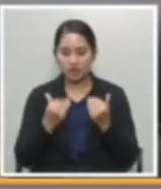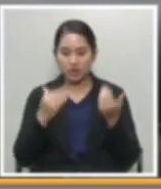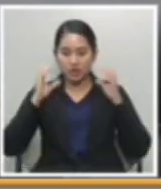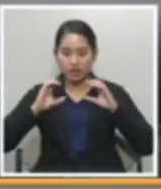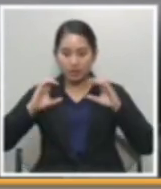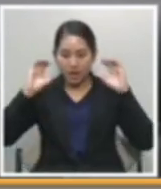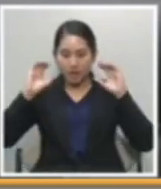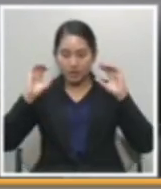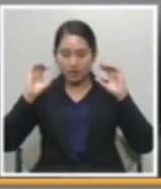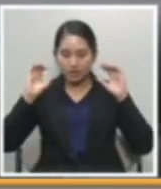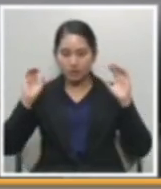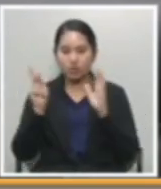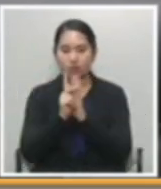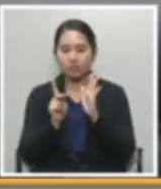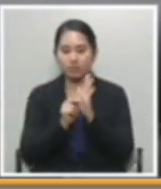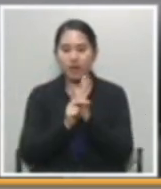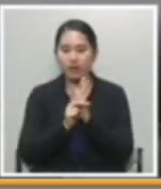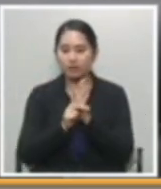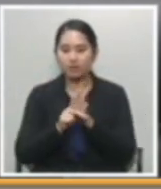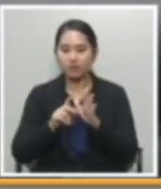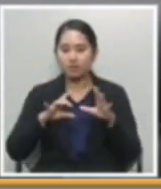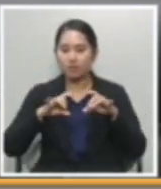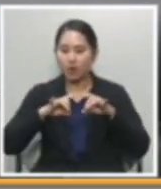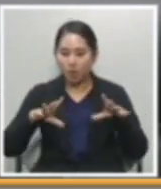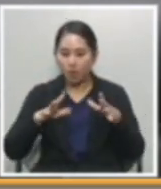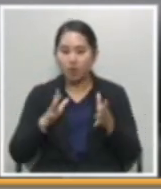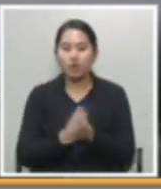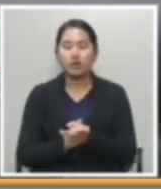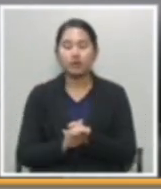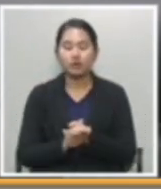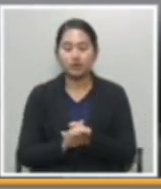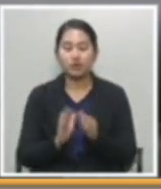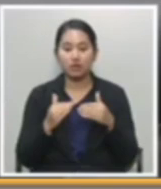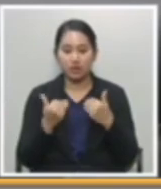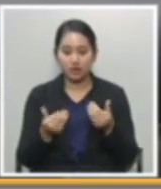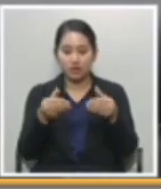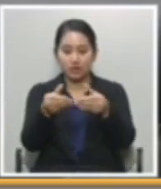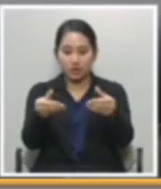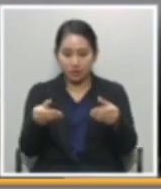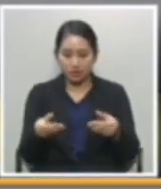นการส่งร่างปฏิบัติงบประมาณมาให้สภาดำเนินการนะ